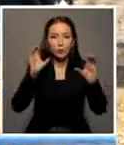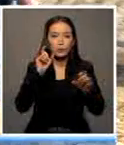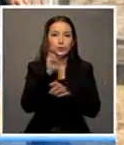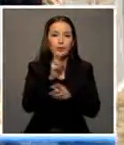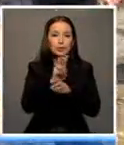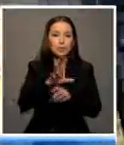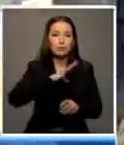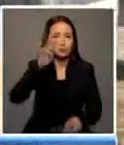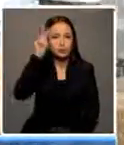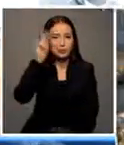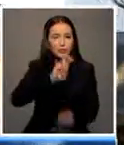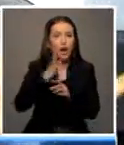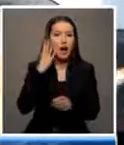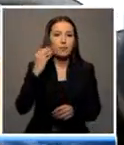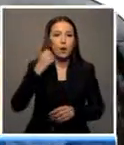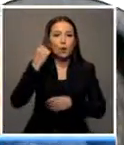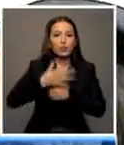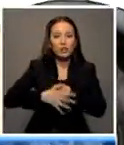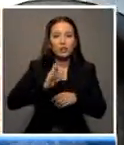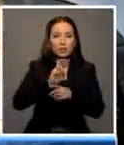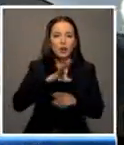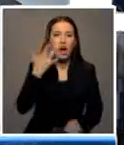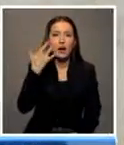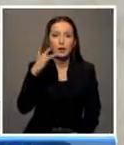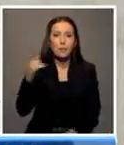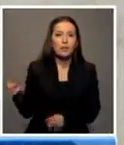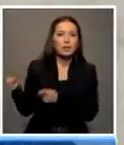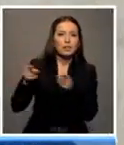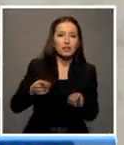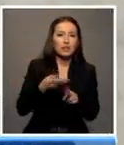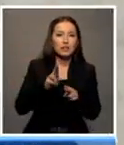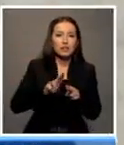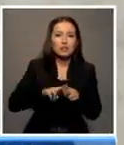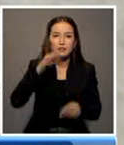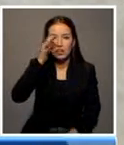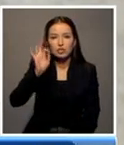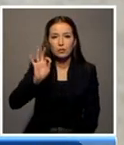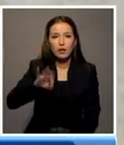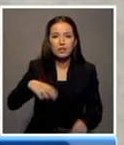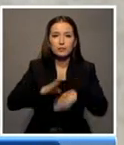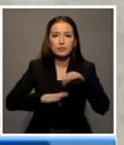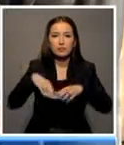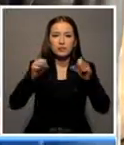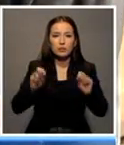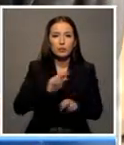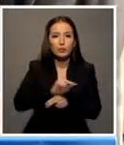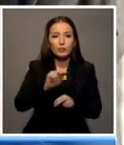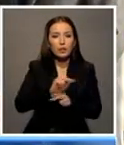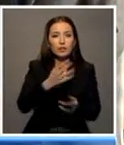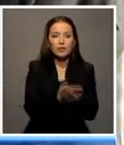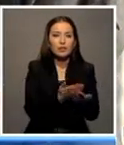Оқу-жаттығу жиыны Алматыдағы кинологиялық орталықта болды. Онда ақштан келген тәжірибелі мамандар еліміздің жас кинологтарының осы кәсіптің қыр-сырын